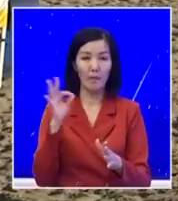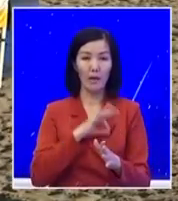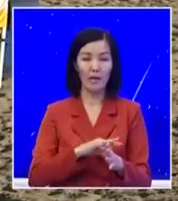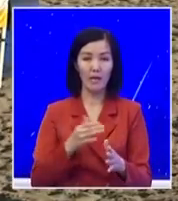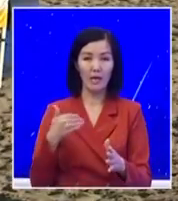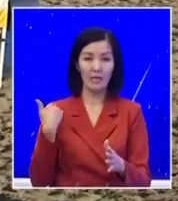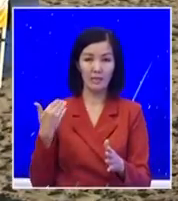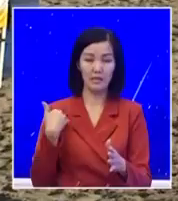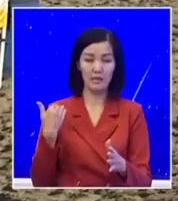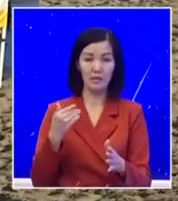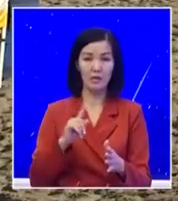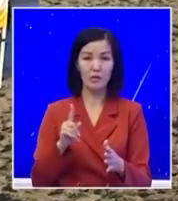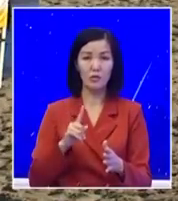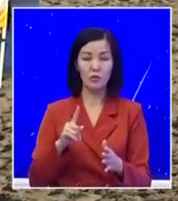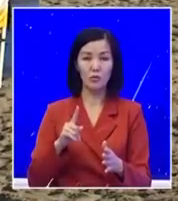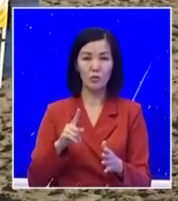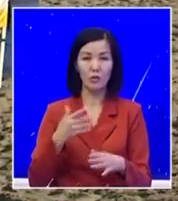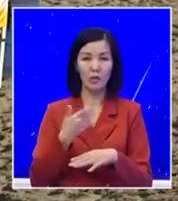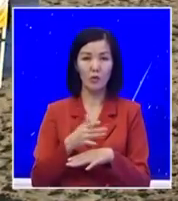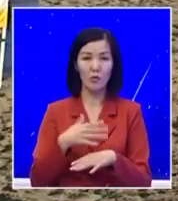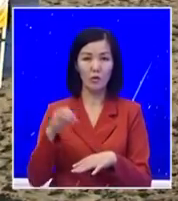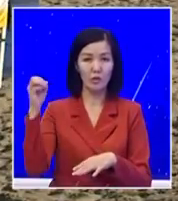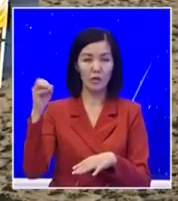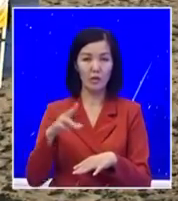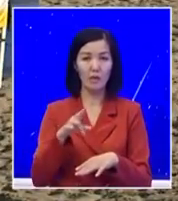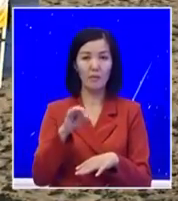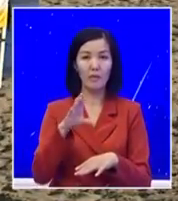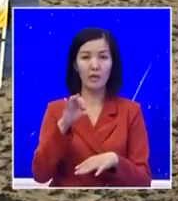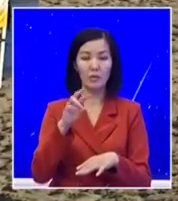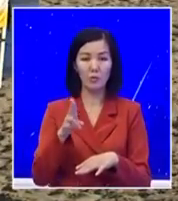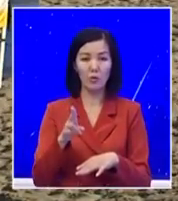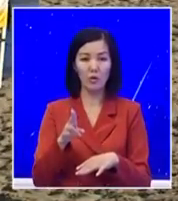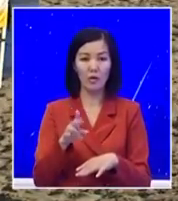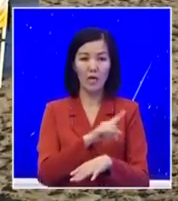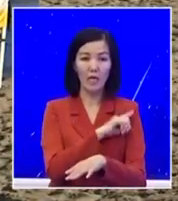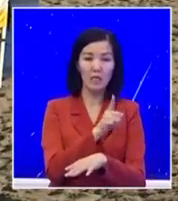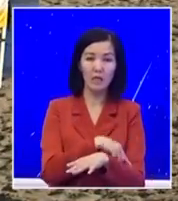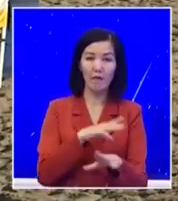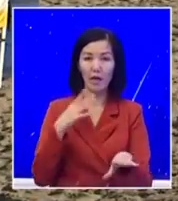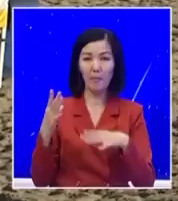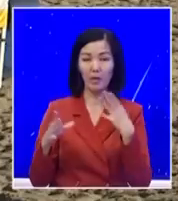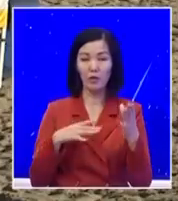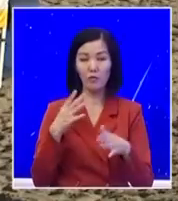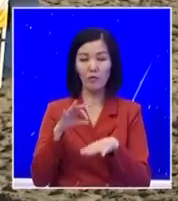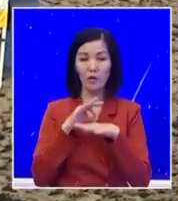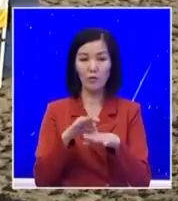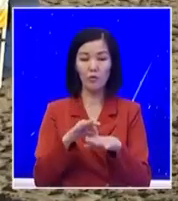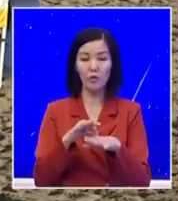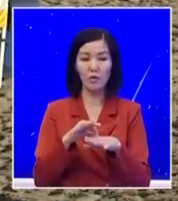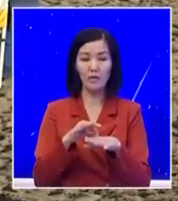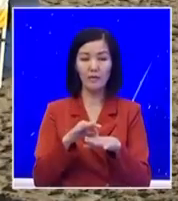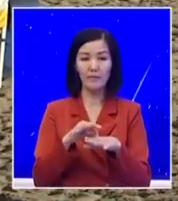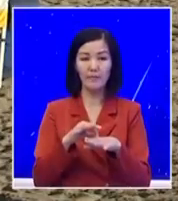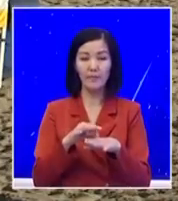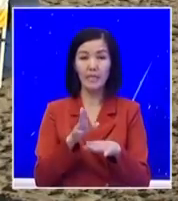что все-таки жарко, плюс песок. Это как бы силовая подготовка идет, прыжковая. Вот.